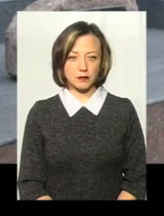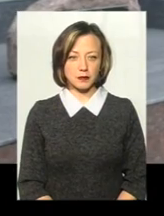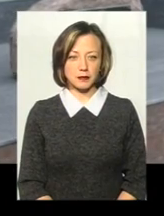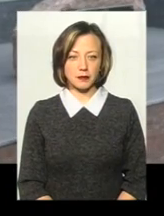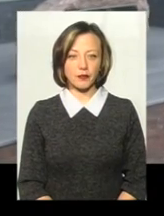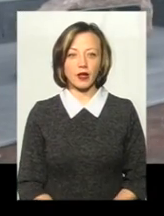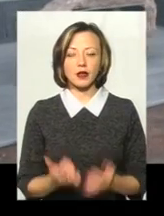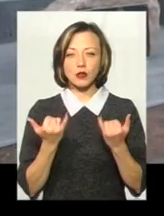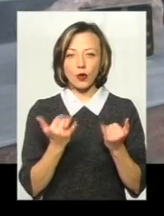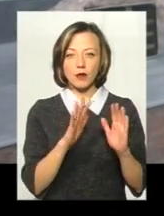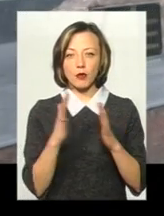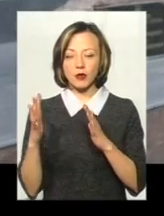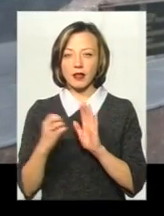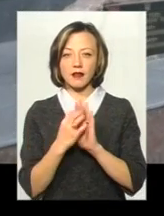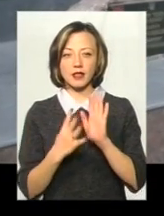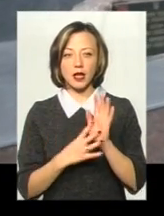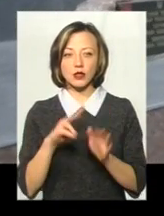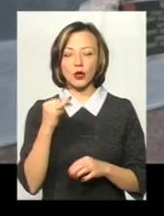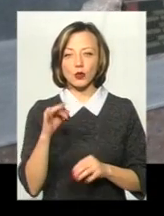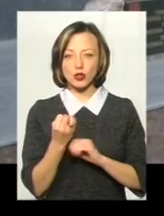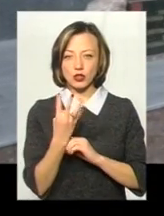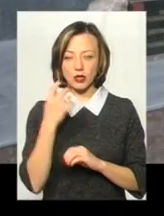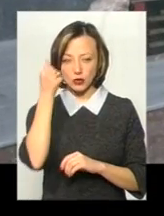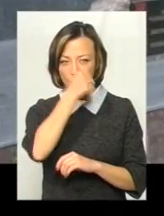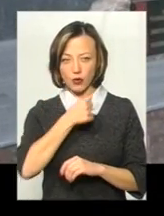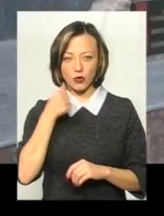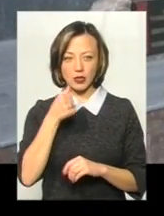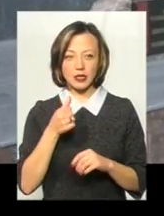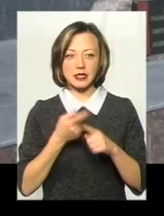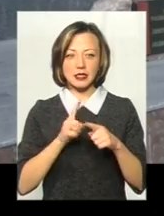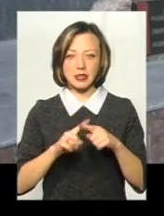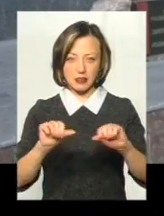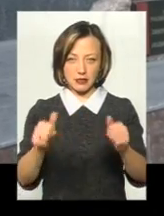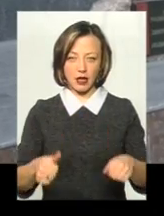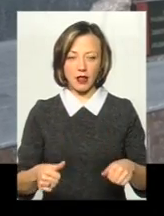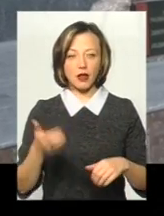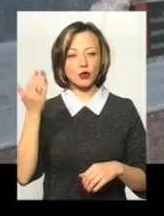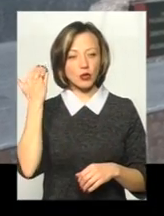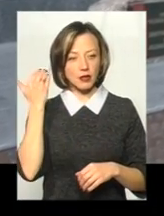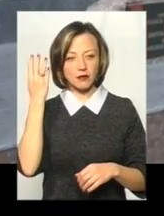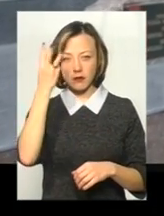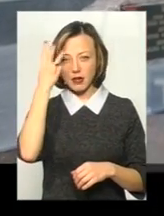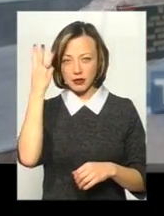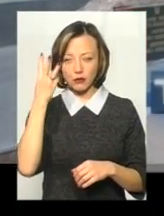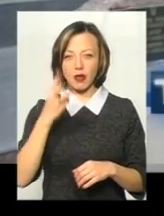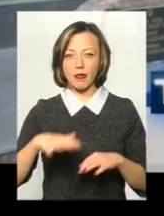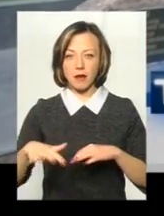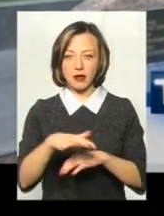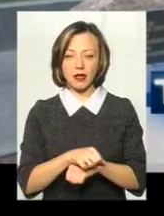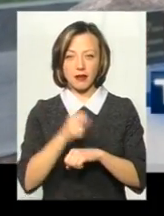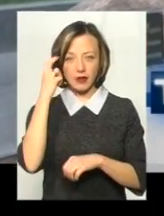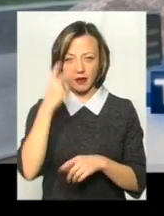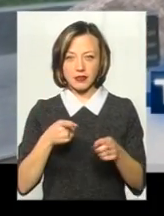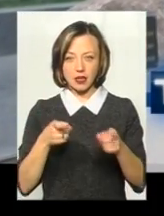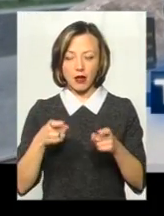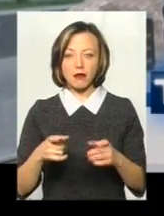Сьогодні про події, котрі сталися 19 лютого 2014 року, нагадує лише оця стела. Проте тоді у Хмельницькому, як і на Майдані у Києві, стріляли